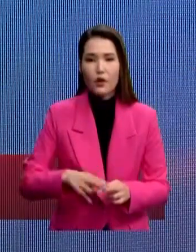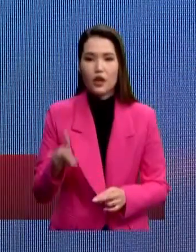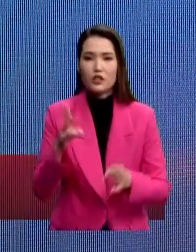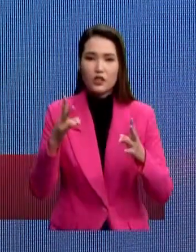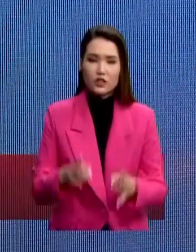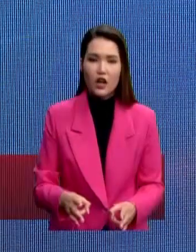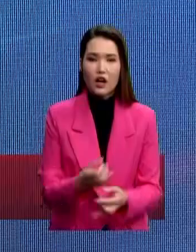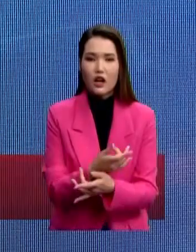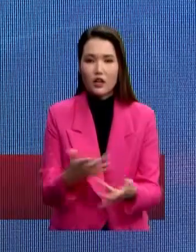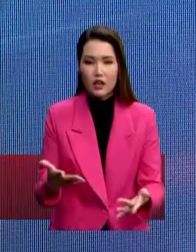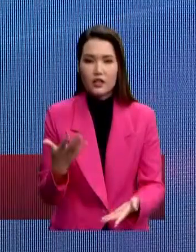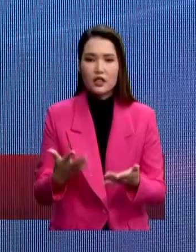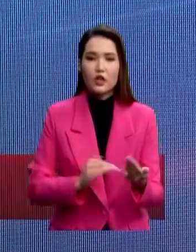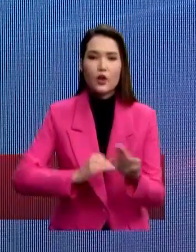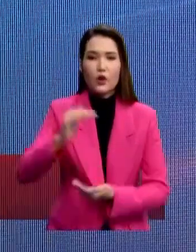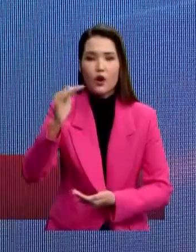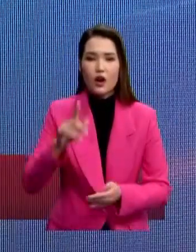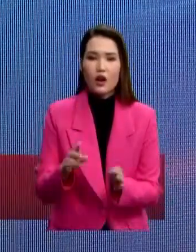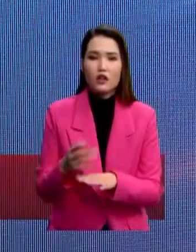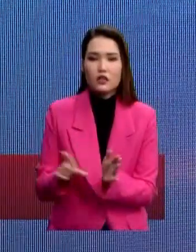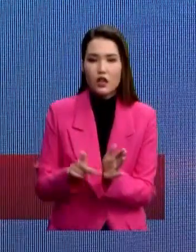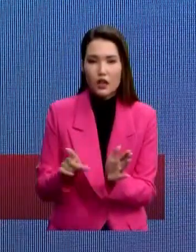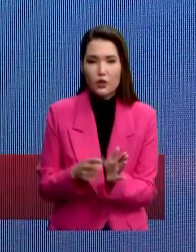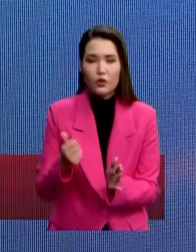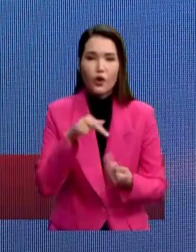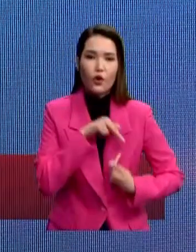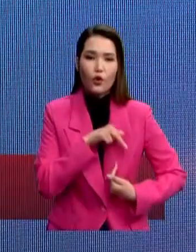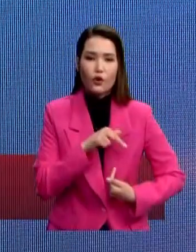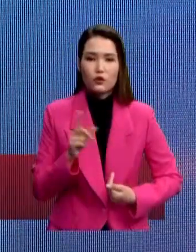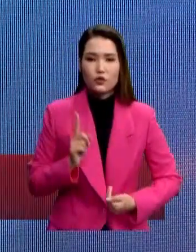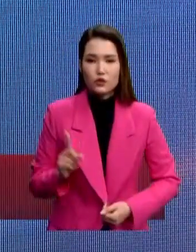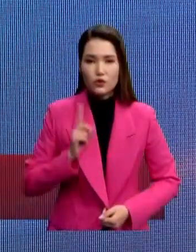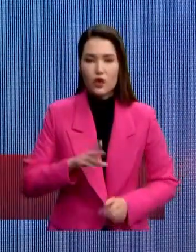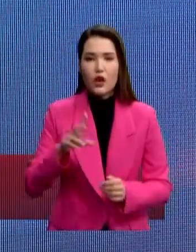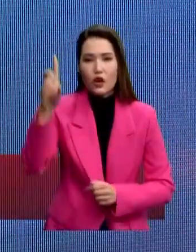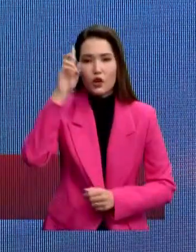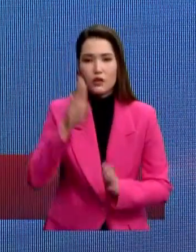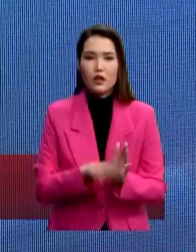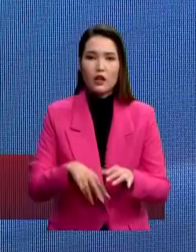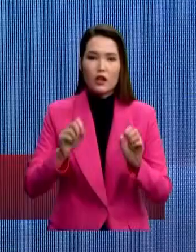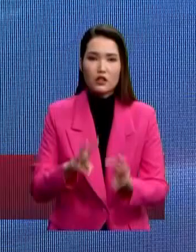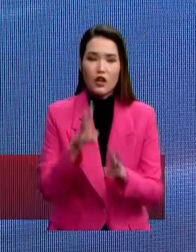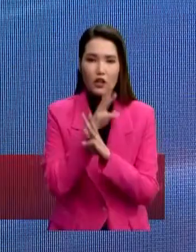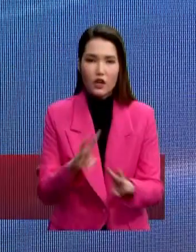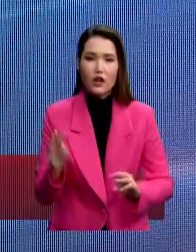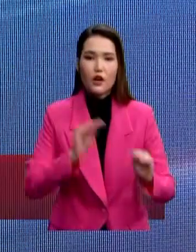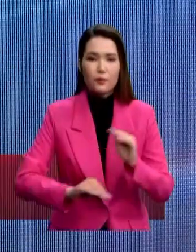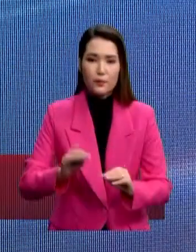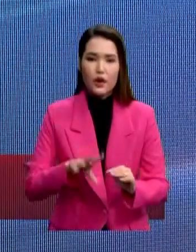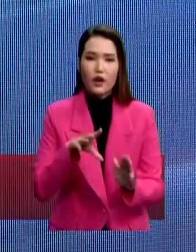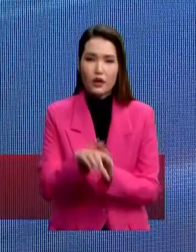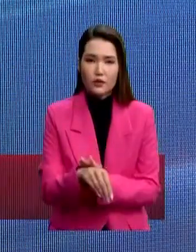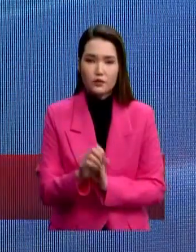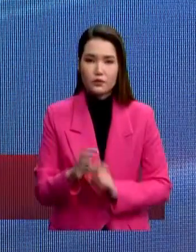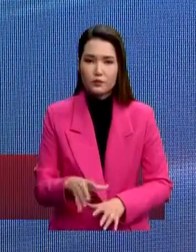арттыруға жұмсалады екен, алайда жоғары лауазымды шенеуніктердің күзетшілері мен ұлттық қауіпсіздік жауапты қызметкерлердің жалақысы құпия